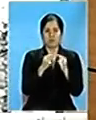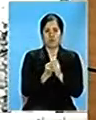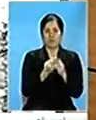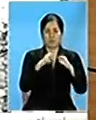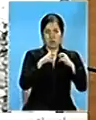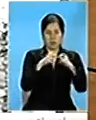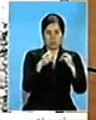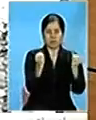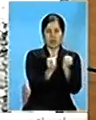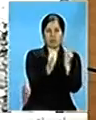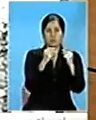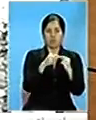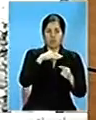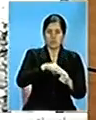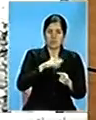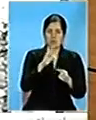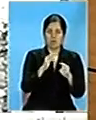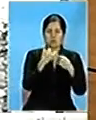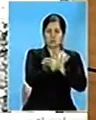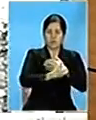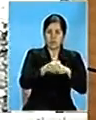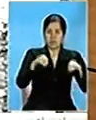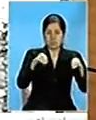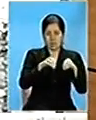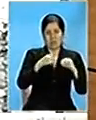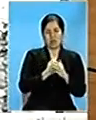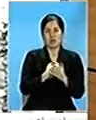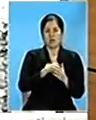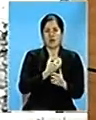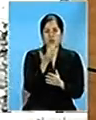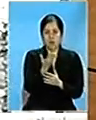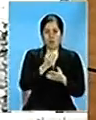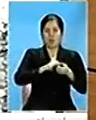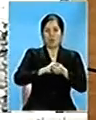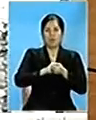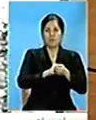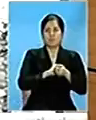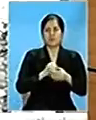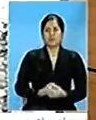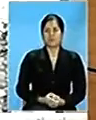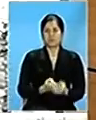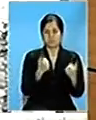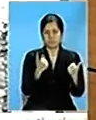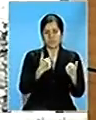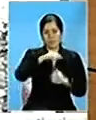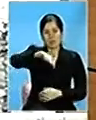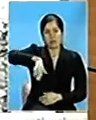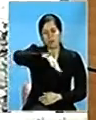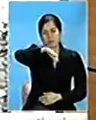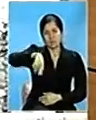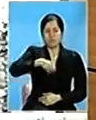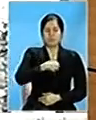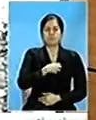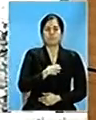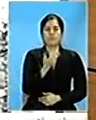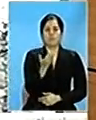ศเนี่ยเราเป็นผู้ใหญ่กันแล้วในสภาแห่งนี้นะครับจะตายวันตายพรุ่งก็ไม่รู้จะขอความกรุณาท่านว่